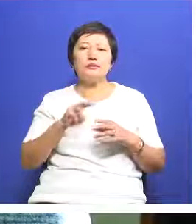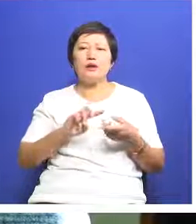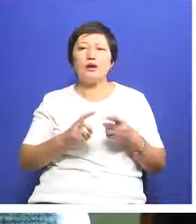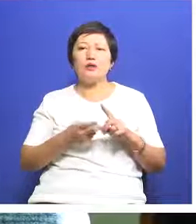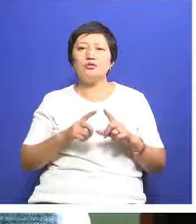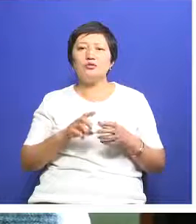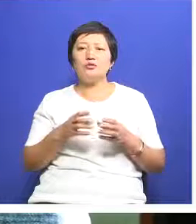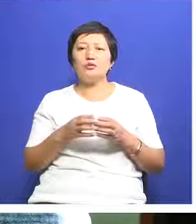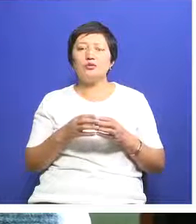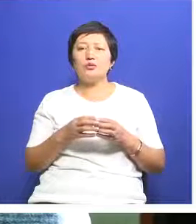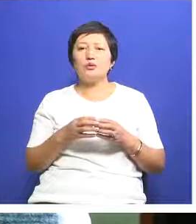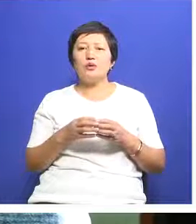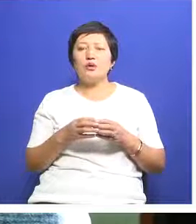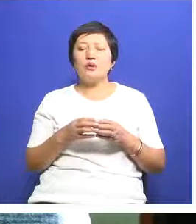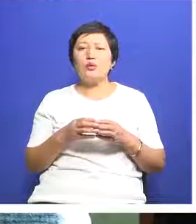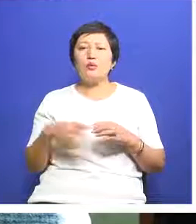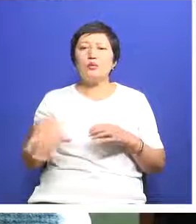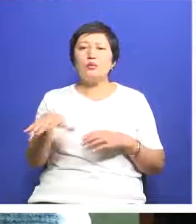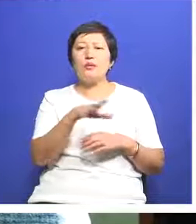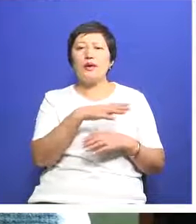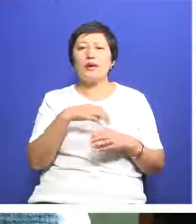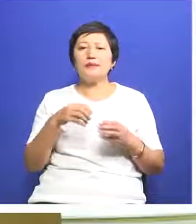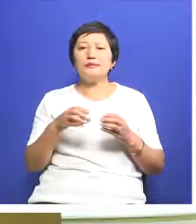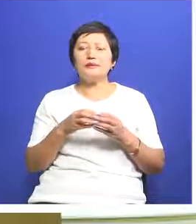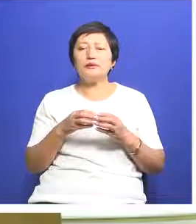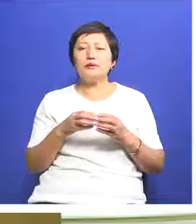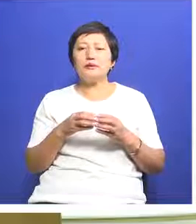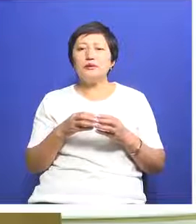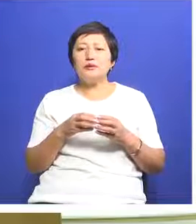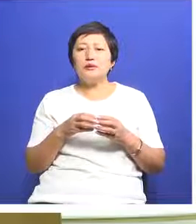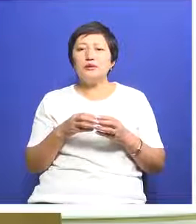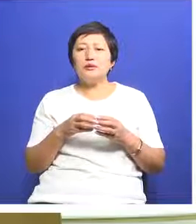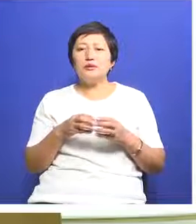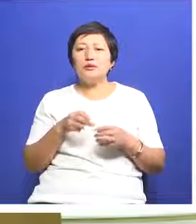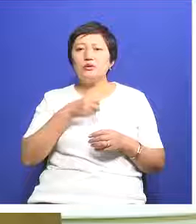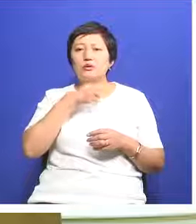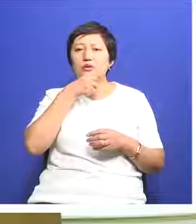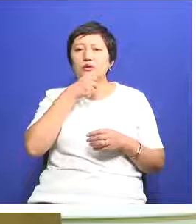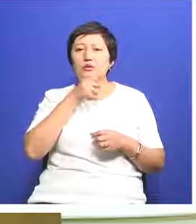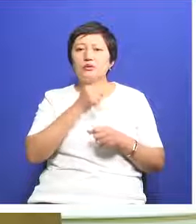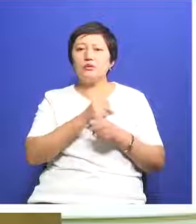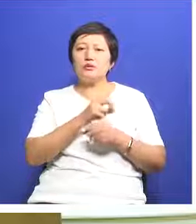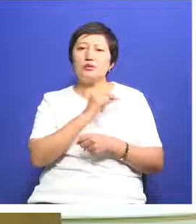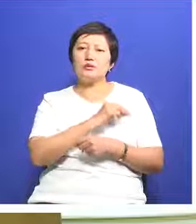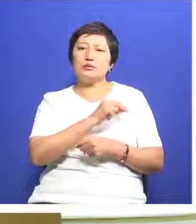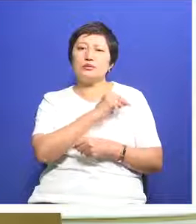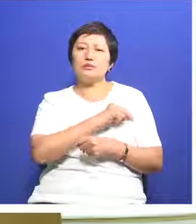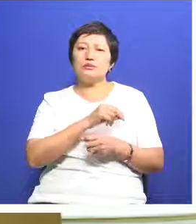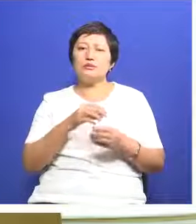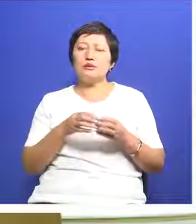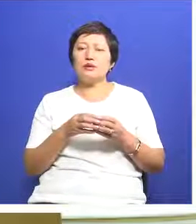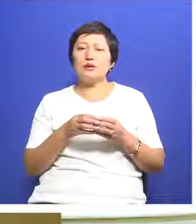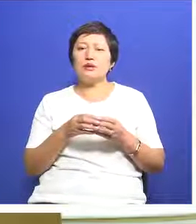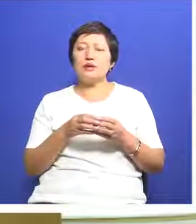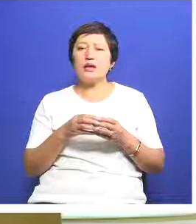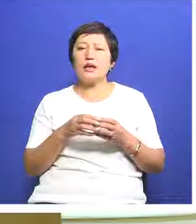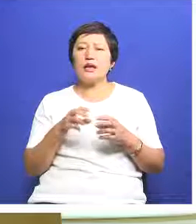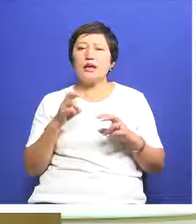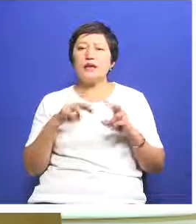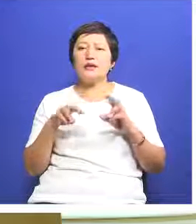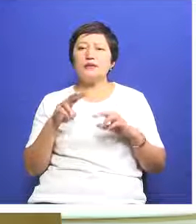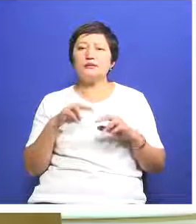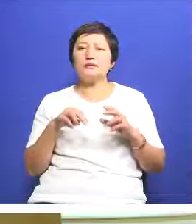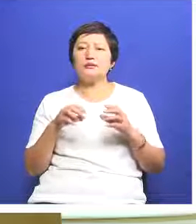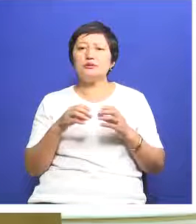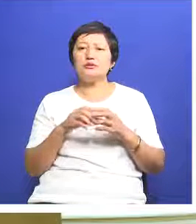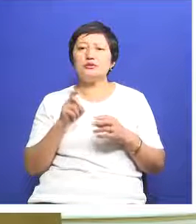ауыстыру. Оның бәрін ауыстыруға ол енді үлкен көлемде жұмыс болады. Бір есептеп көрдік, біз